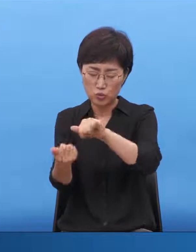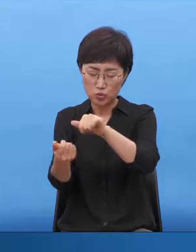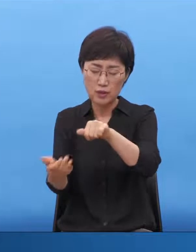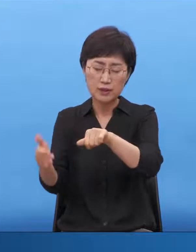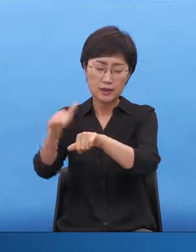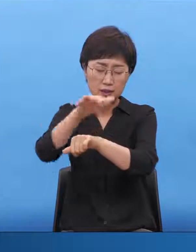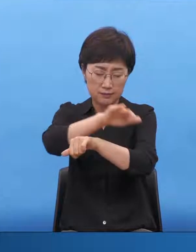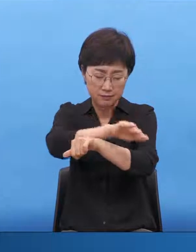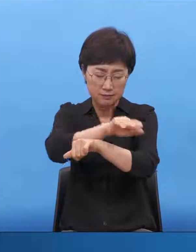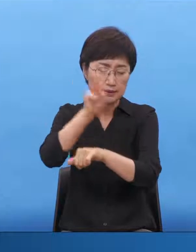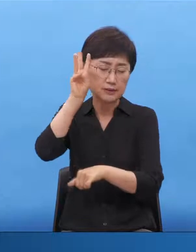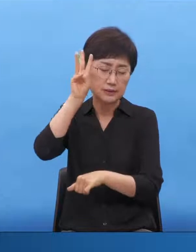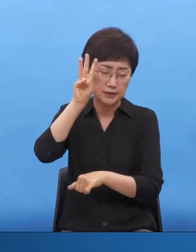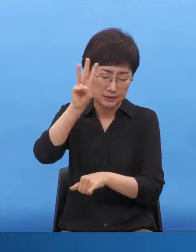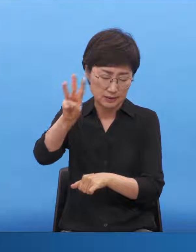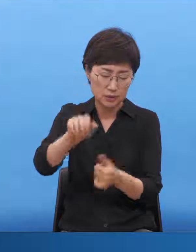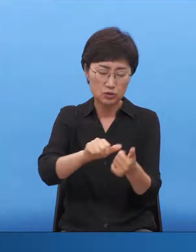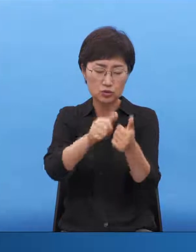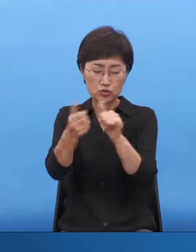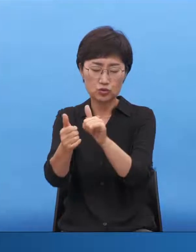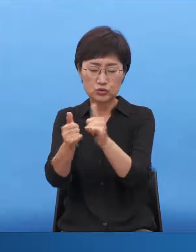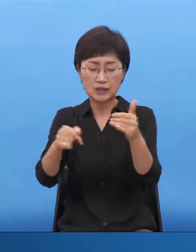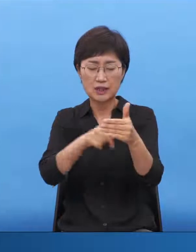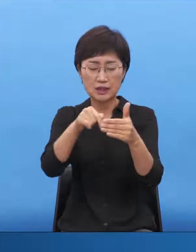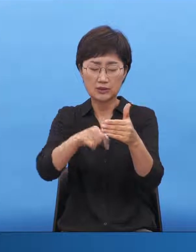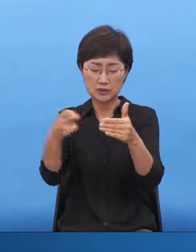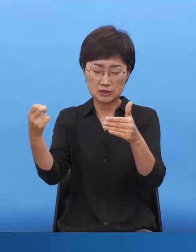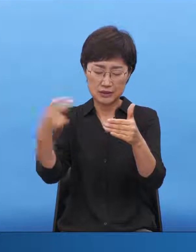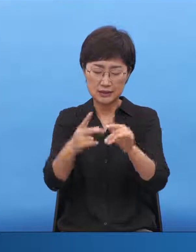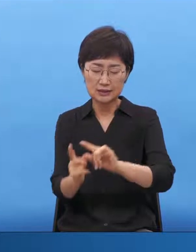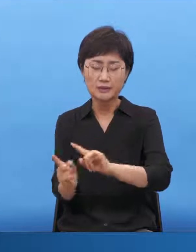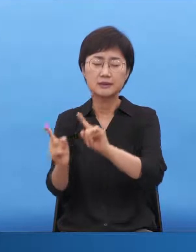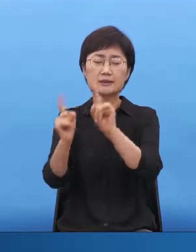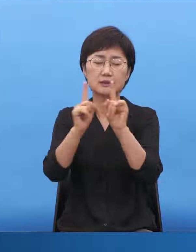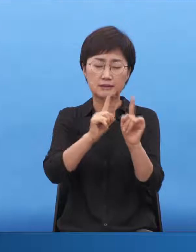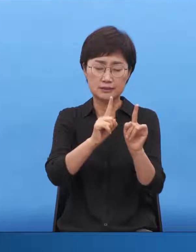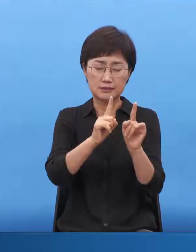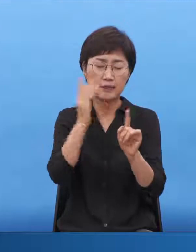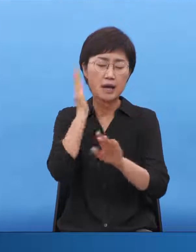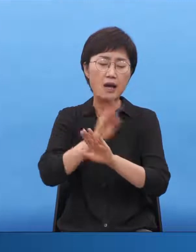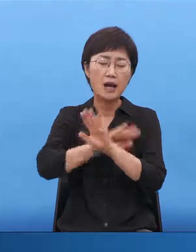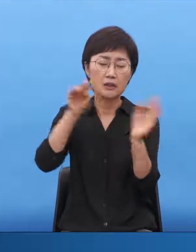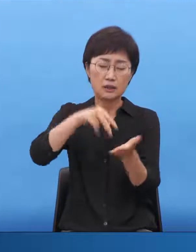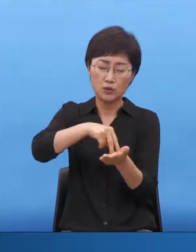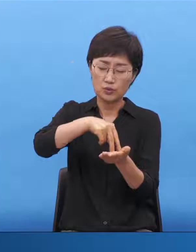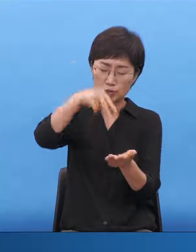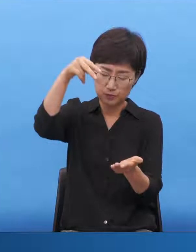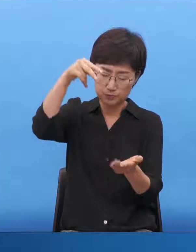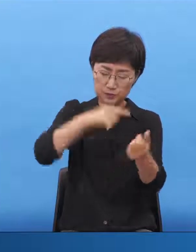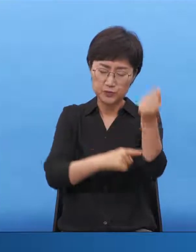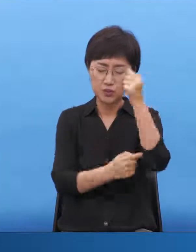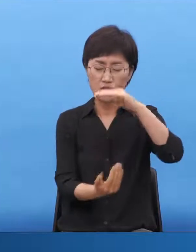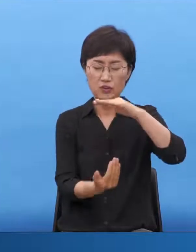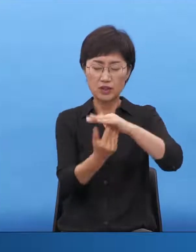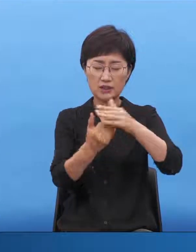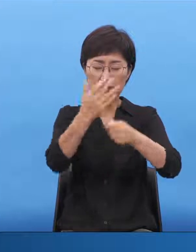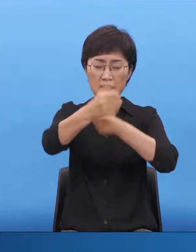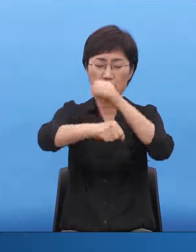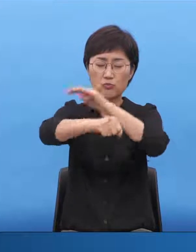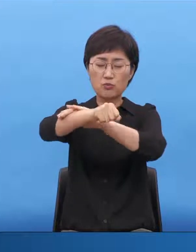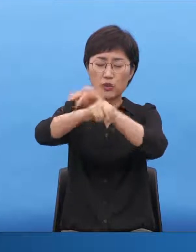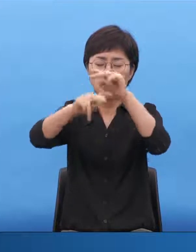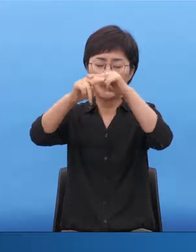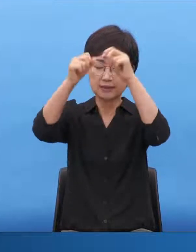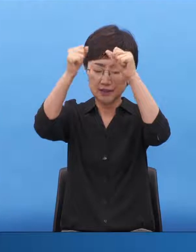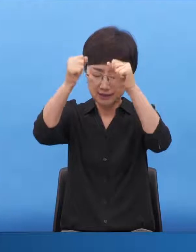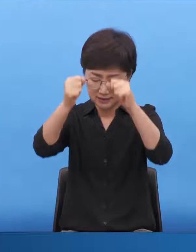죽으시고 장사한 지 사흘 만에 죽은 자 가운데서 다시 살아나시며 하늘에 오르사 전능하신